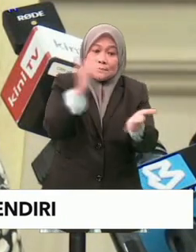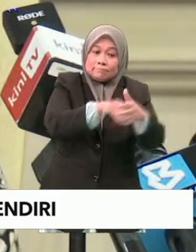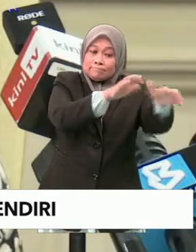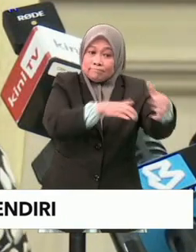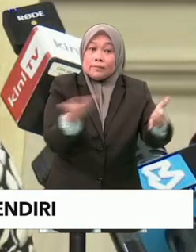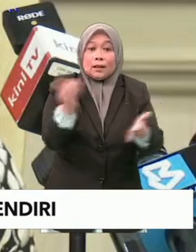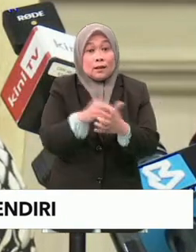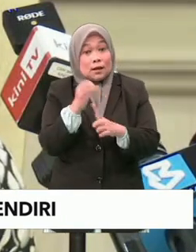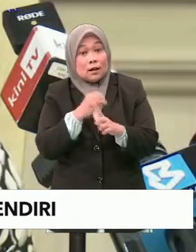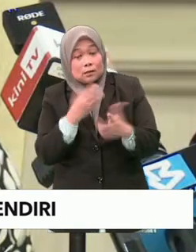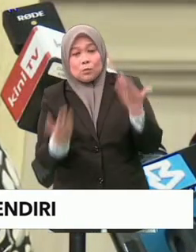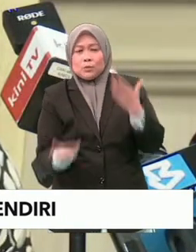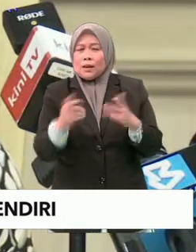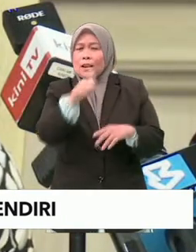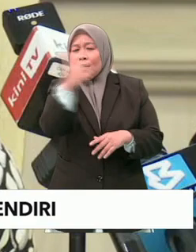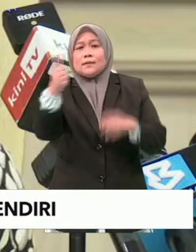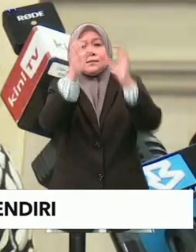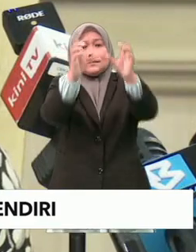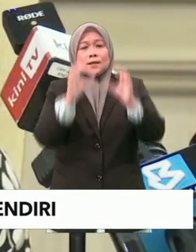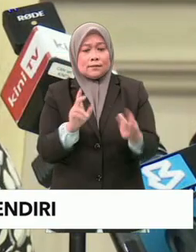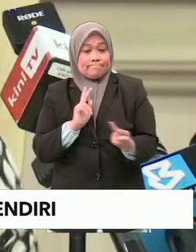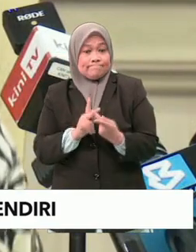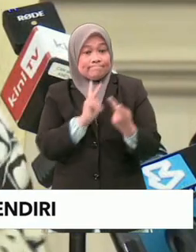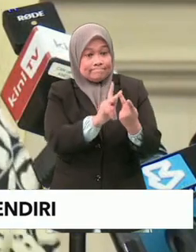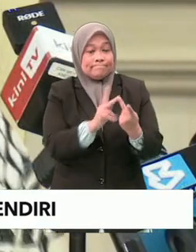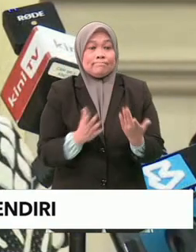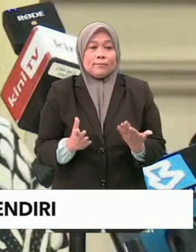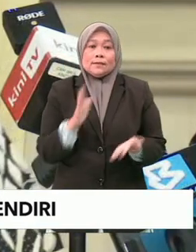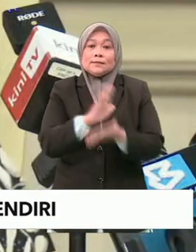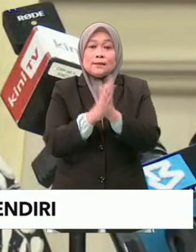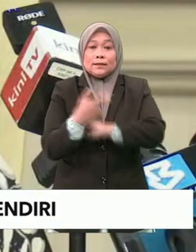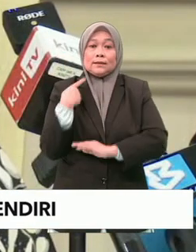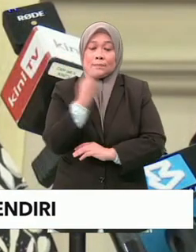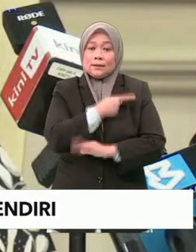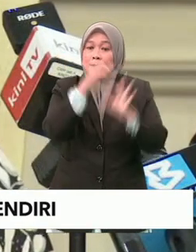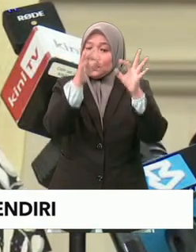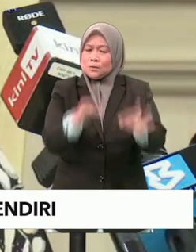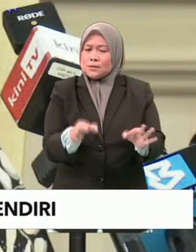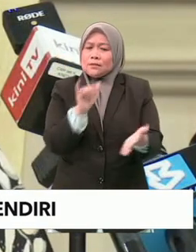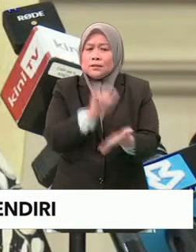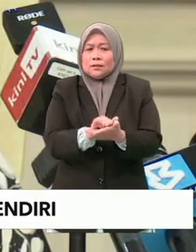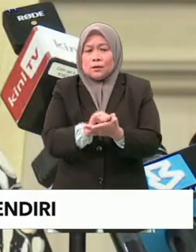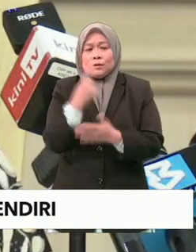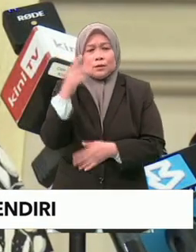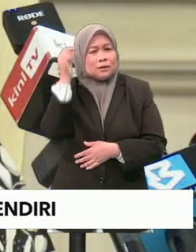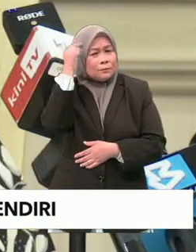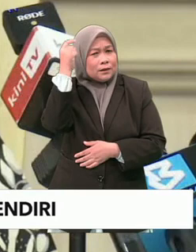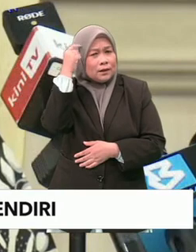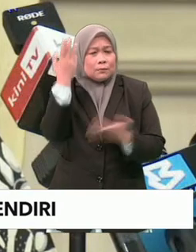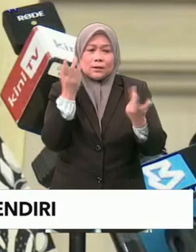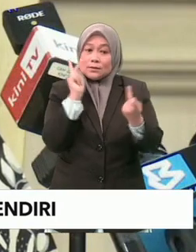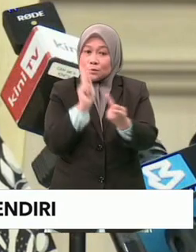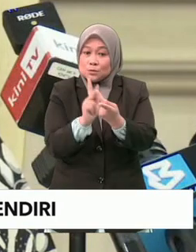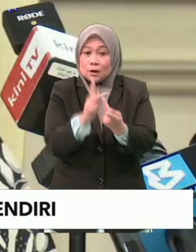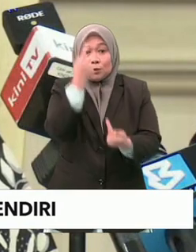ataupun juga lain cabe yang dianggap sesuai jadi kita putuskan gitu dan kita fiqih wajah Allah